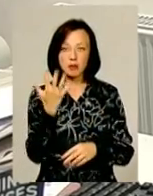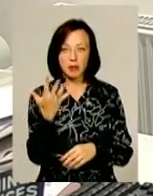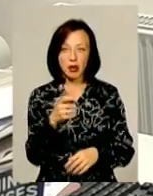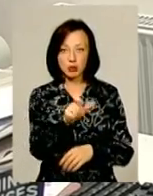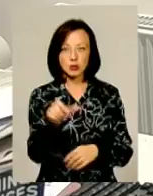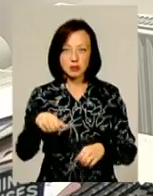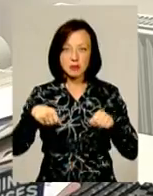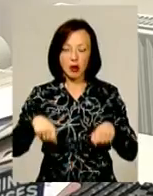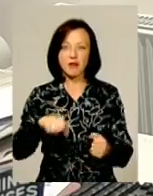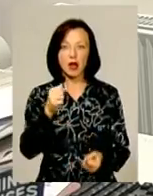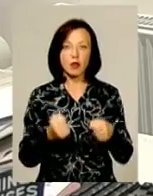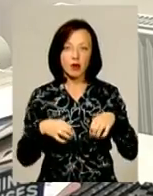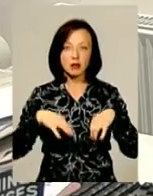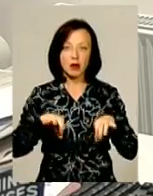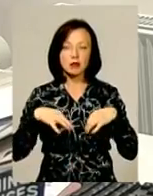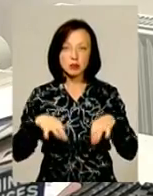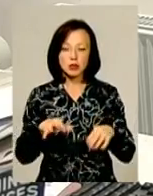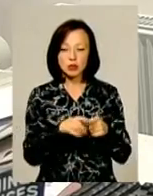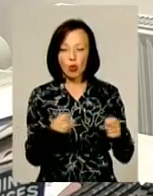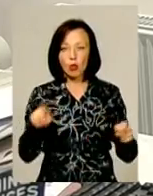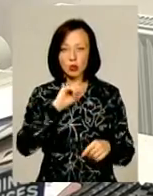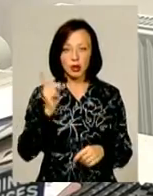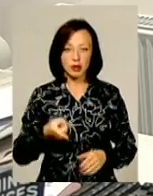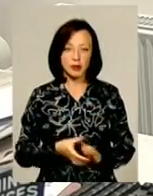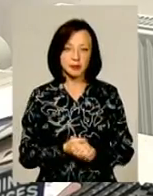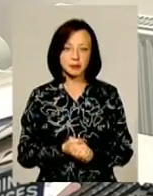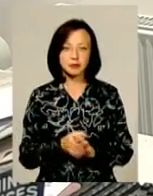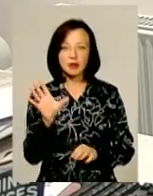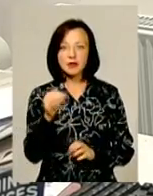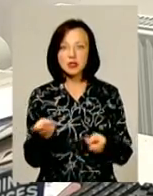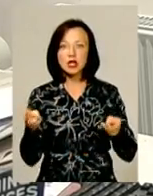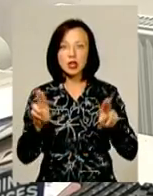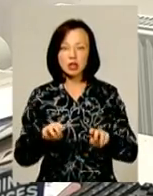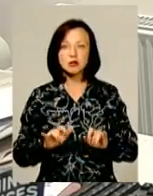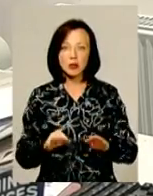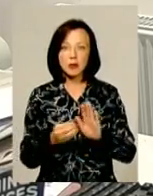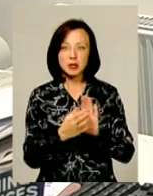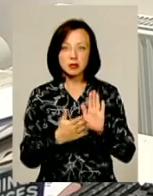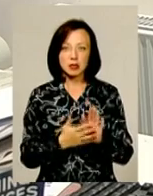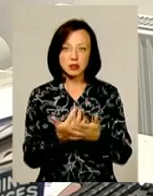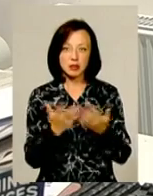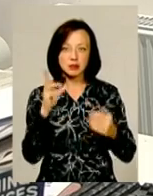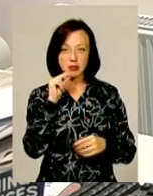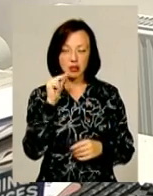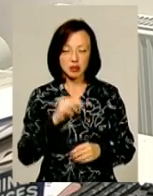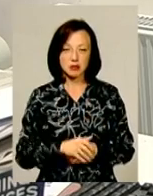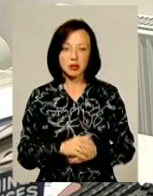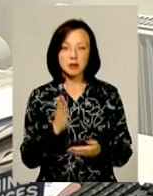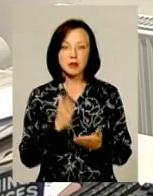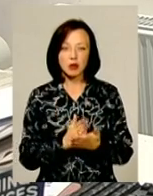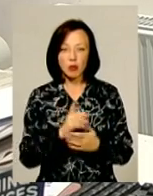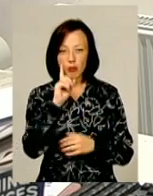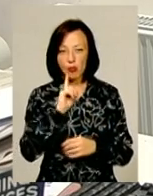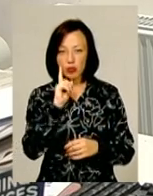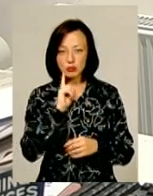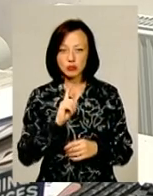осіб права керування транспортним засобом строком на 1 рік. Усі решта справ призначені на різні дати і перебувають поки